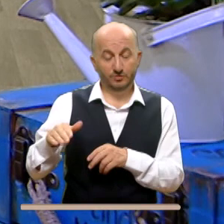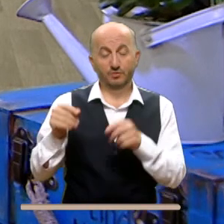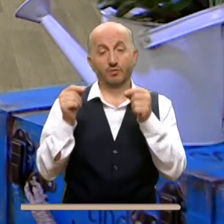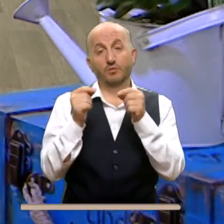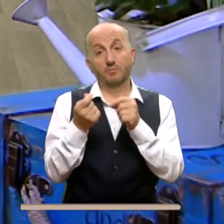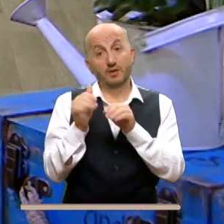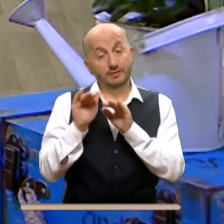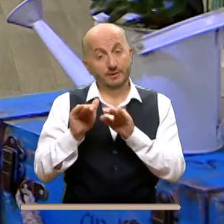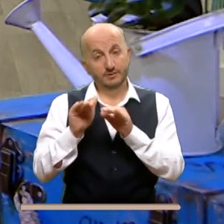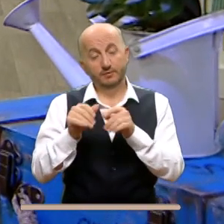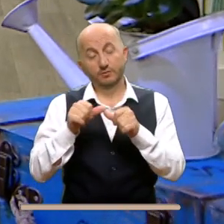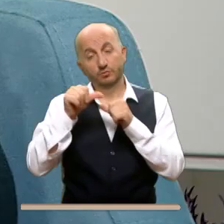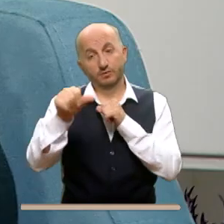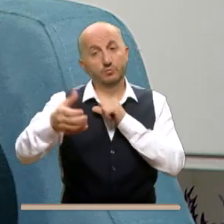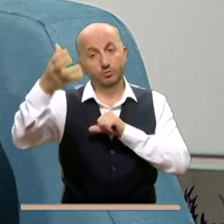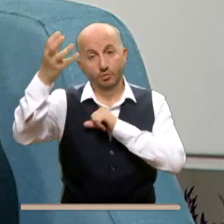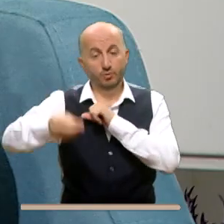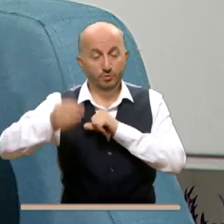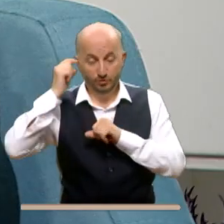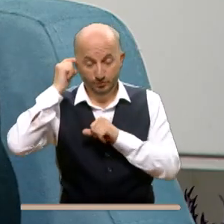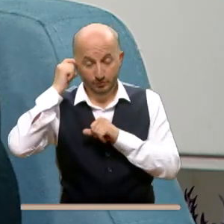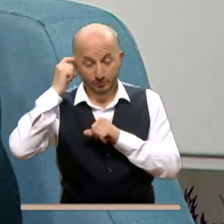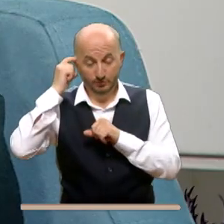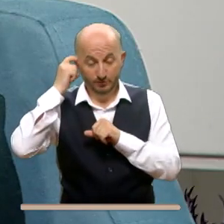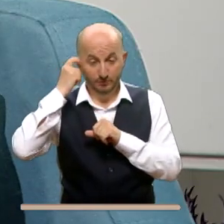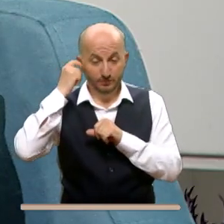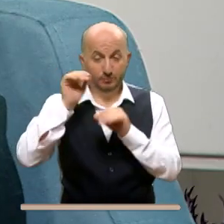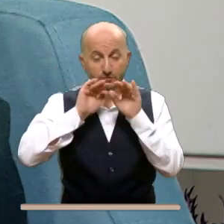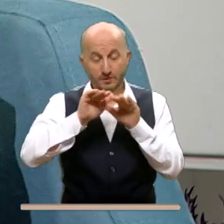statüsünde imkanlarını uzatmış oluyoruz. Biz öylece onu